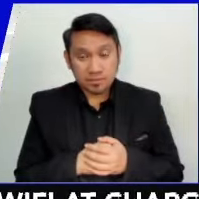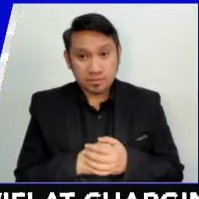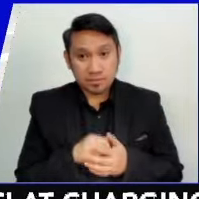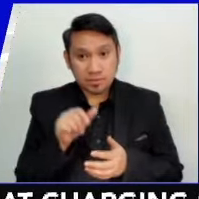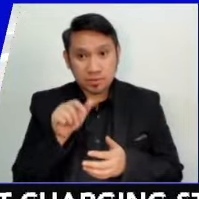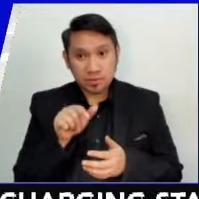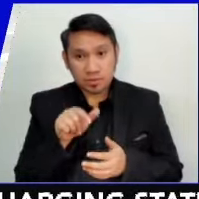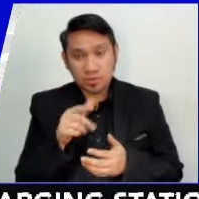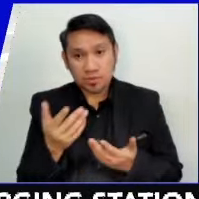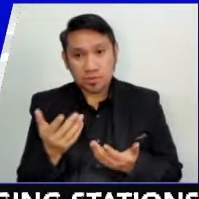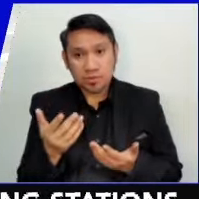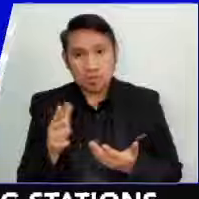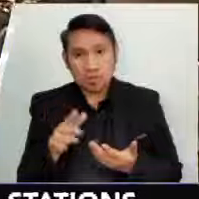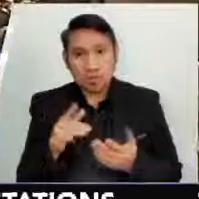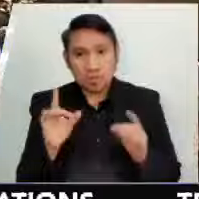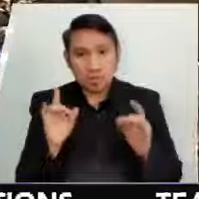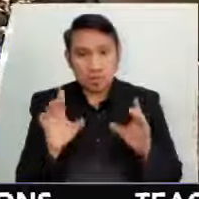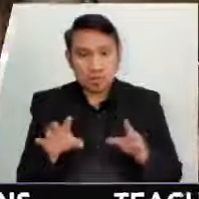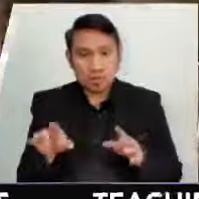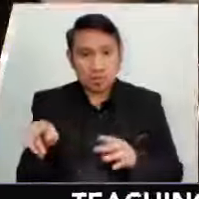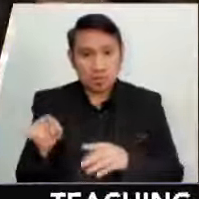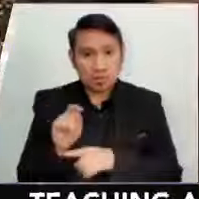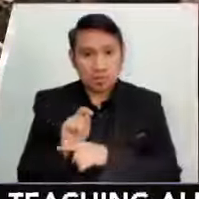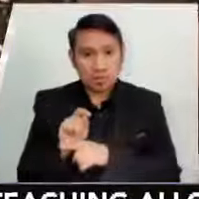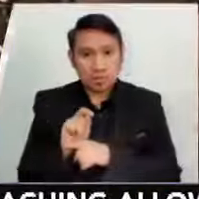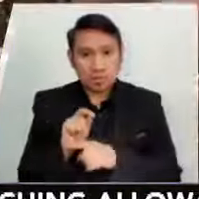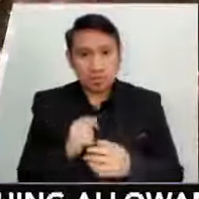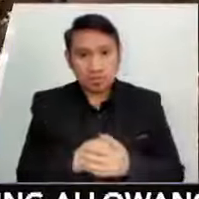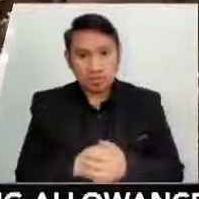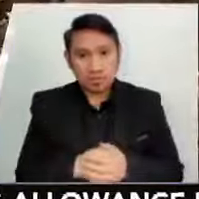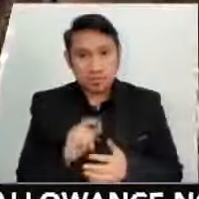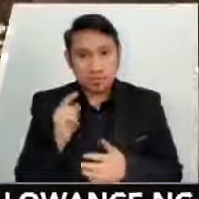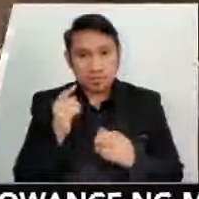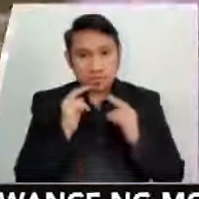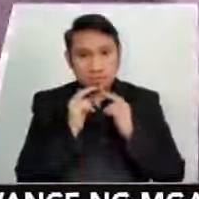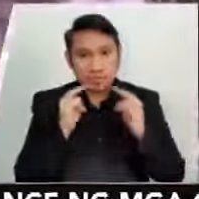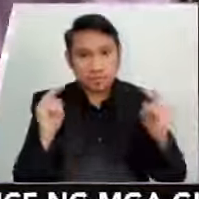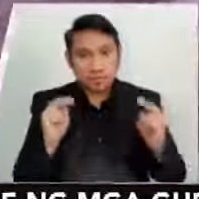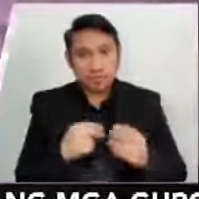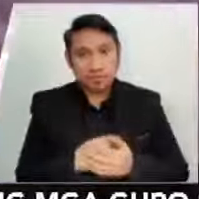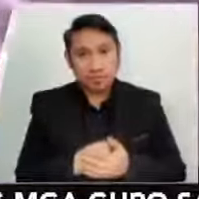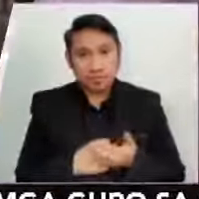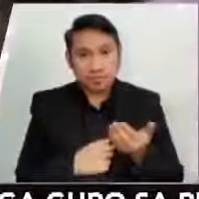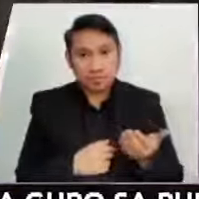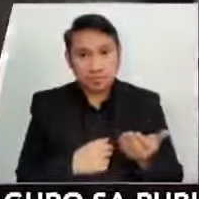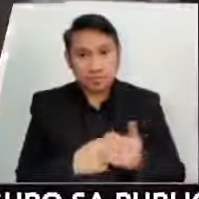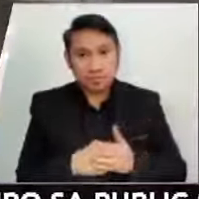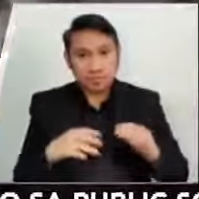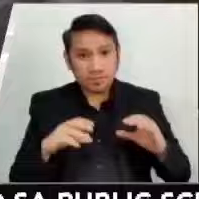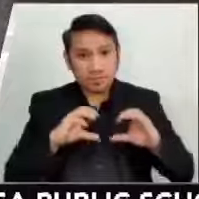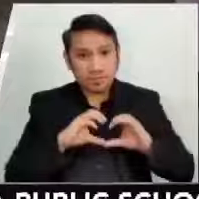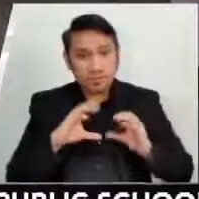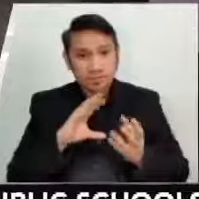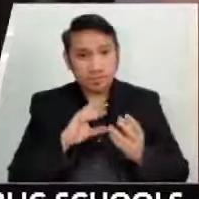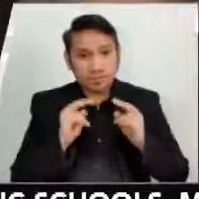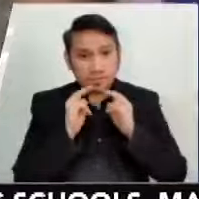alanganin yung mga nagka-training. Ito ang unang balita sa Lima Refrain para sa GMA Integrated